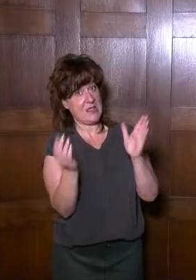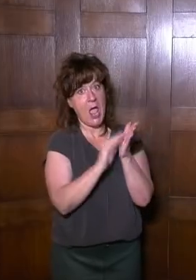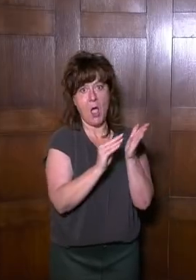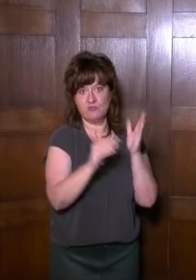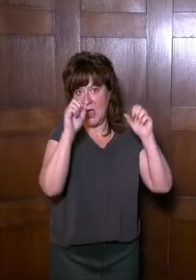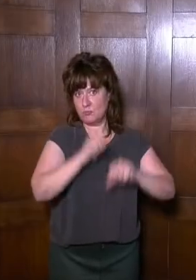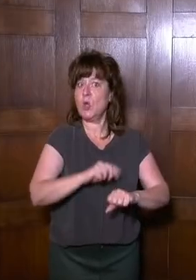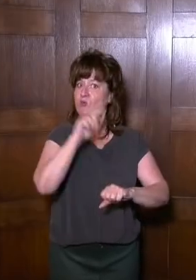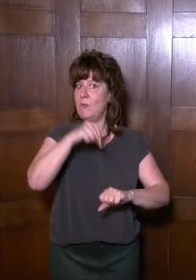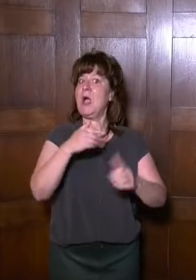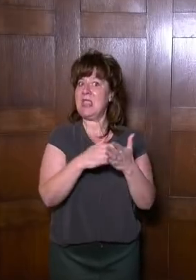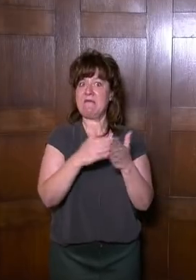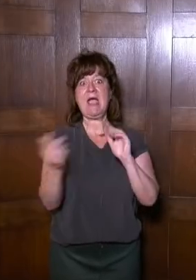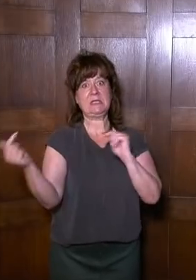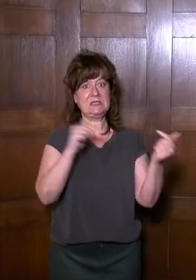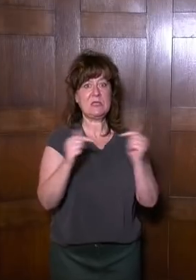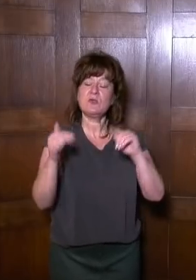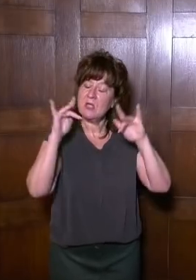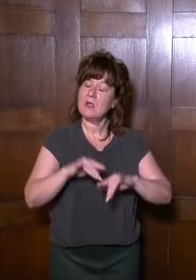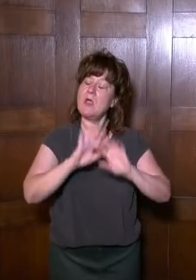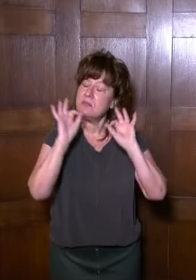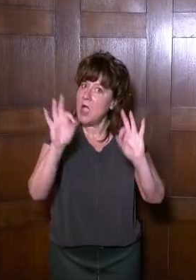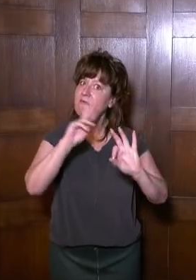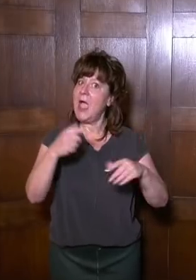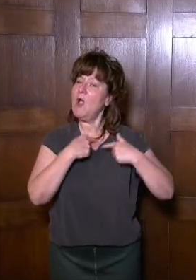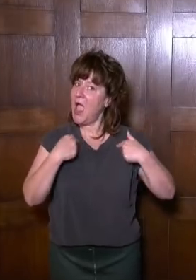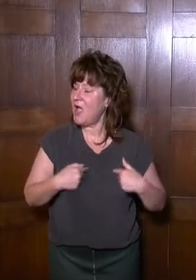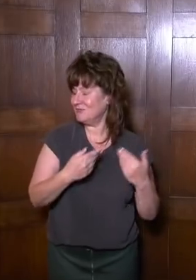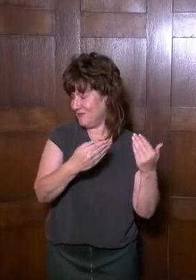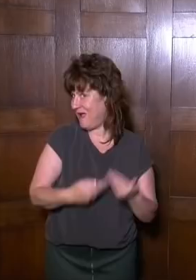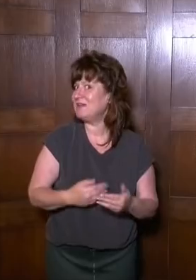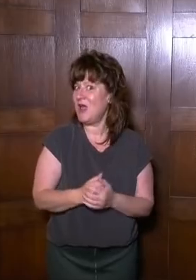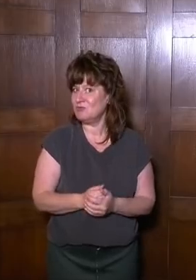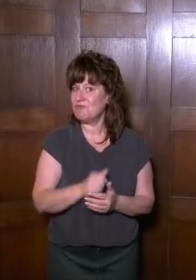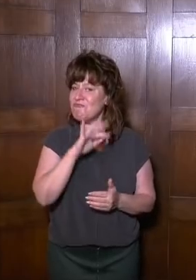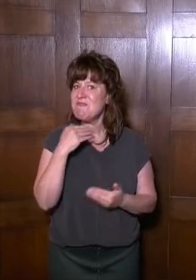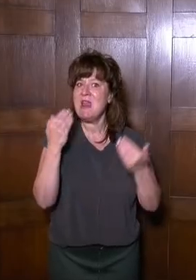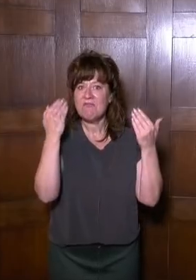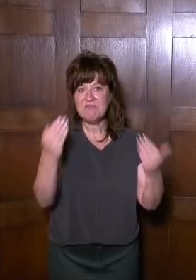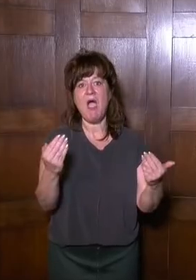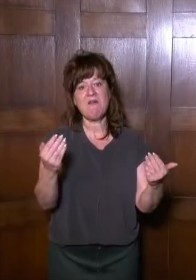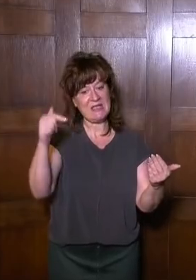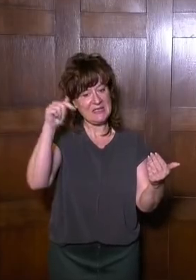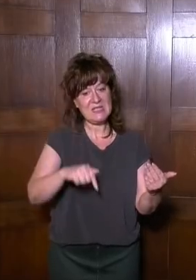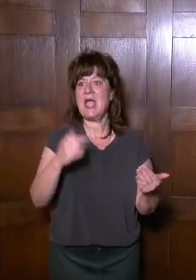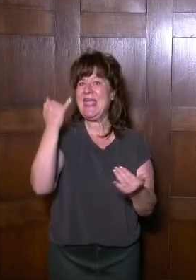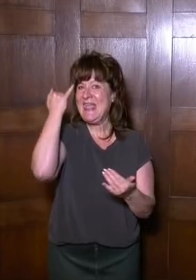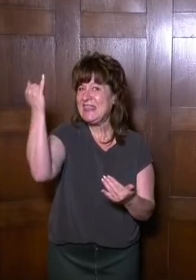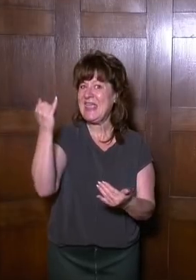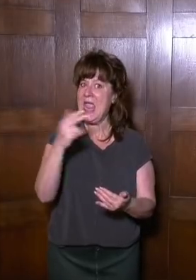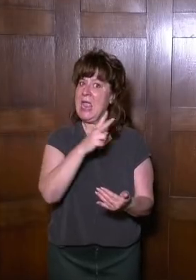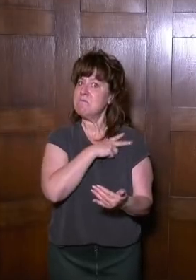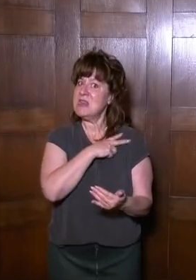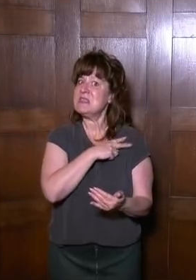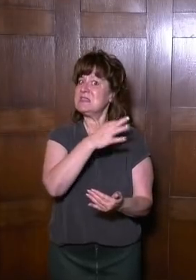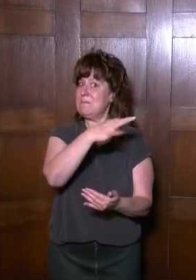weiter diskutieren können. Also dazu eine herzliche Einladung und wie gesagt auch vielen Dank für das Format, für die Idee des Ministerpräsidenten, heute